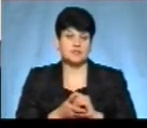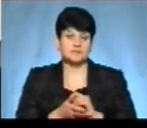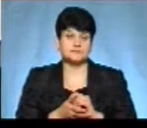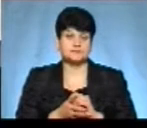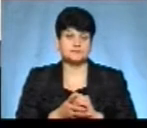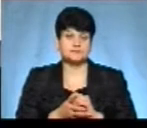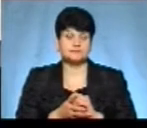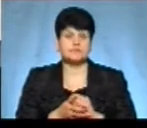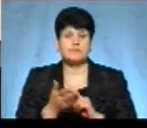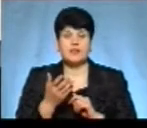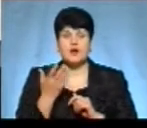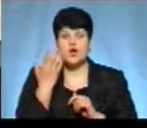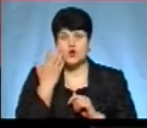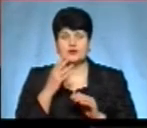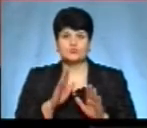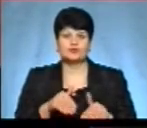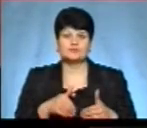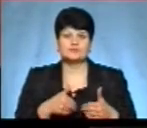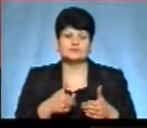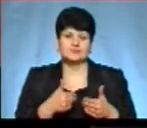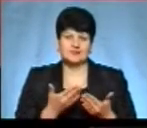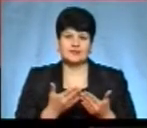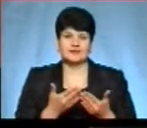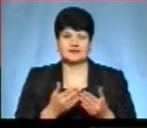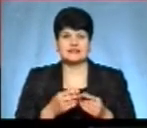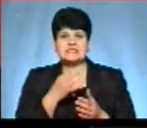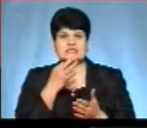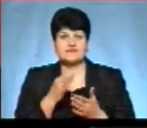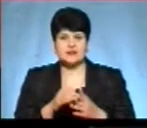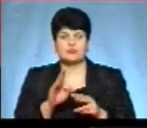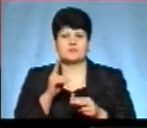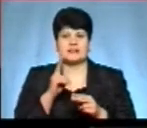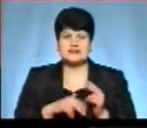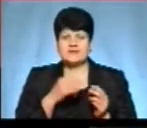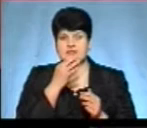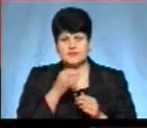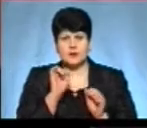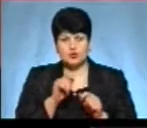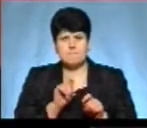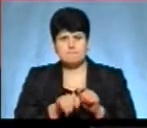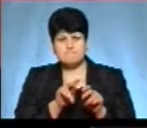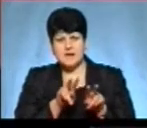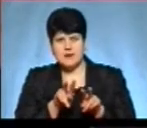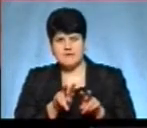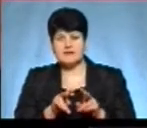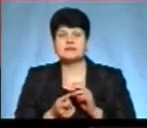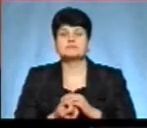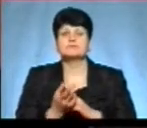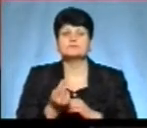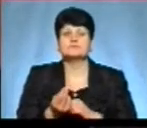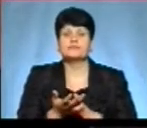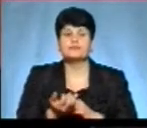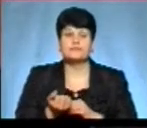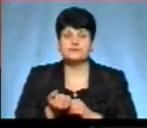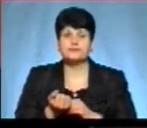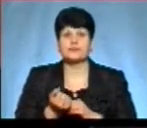коли кандидати в президенти будуть подавати, наприклад, проміжні фінансові звіти, так? Потім остаточні фінансові звіти, ми можемо перевірити джерела фінансування,